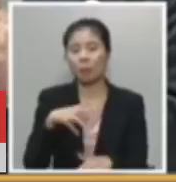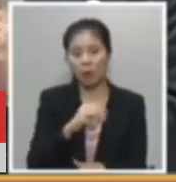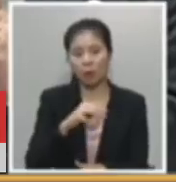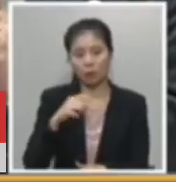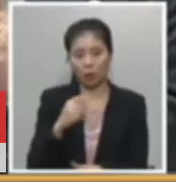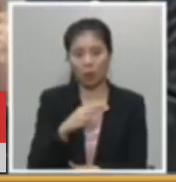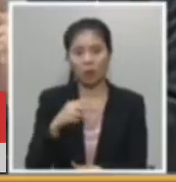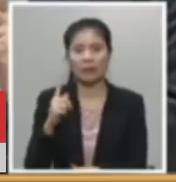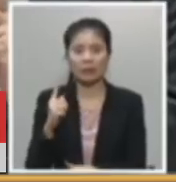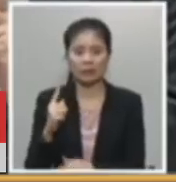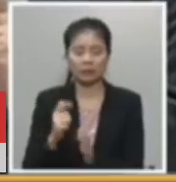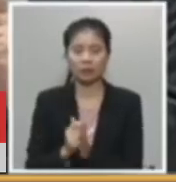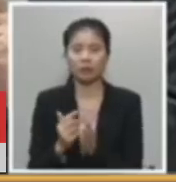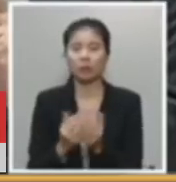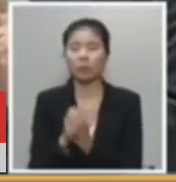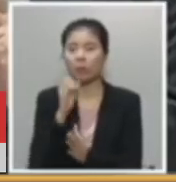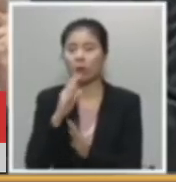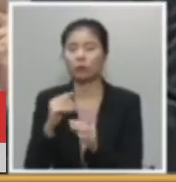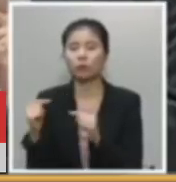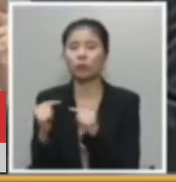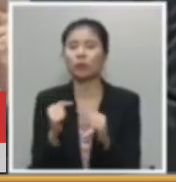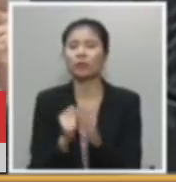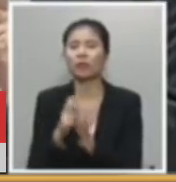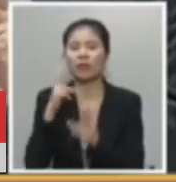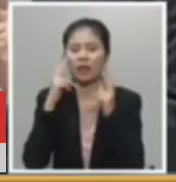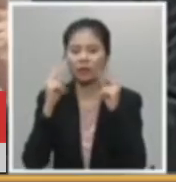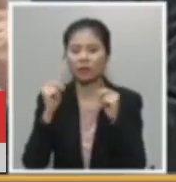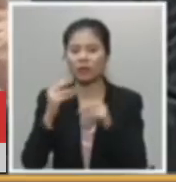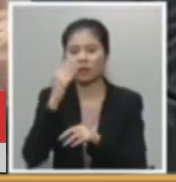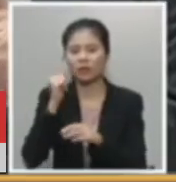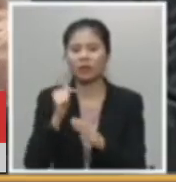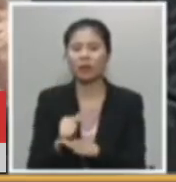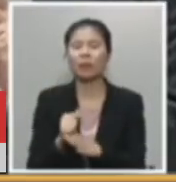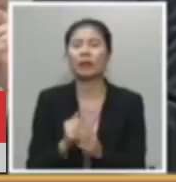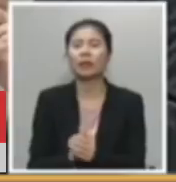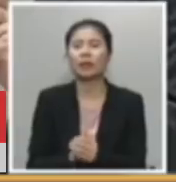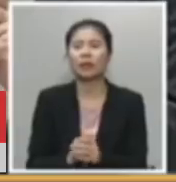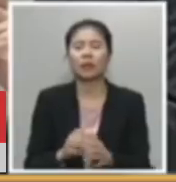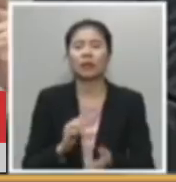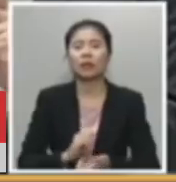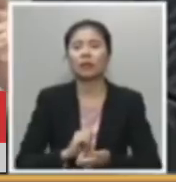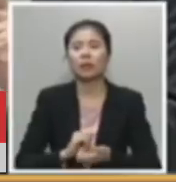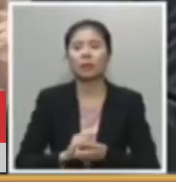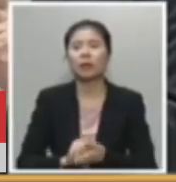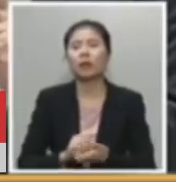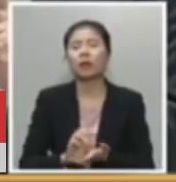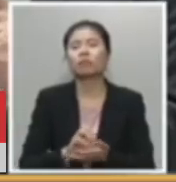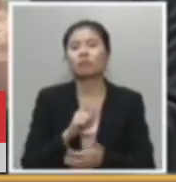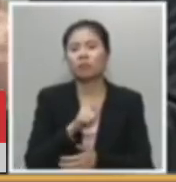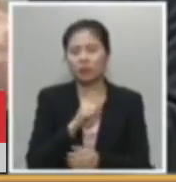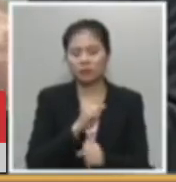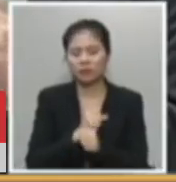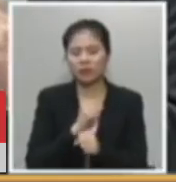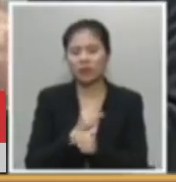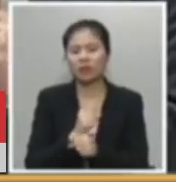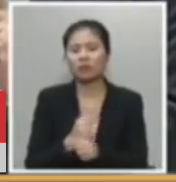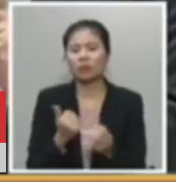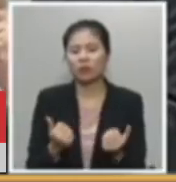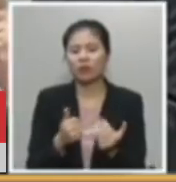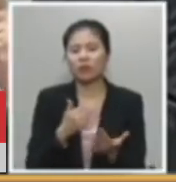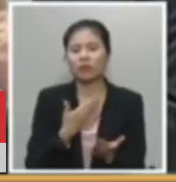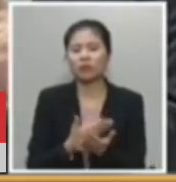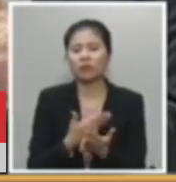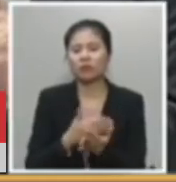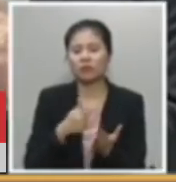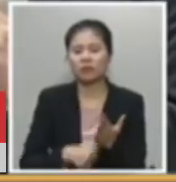ให้ต่อสัมปทานให้เขามันเรื่องอะไรครับท่านประธานครับอยู่ๆไปยกสัมปทานให้เขา แล้วอย่าอ้างนะครับบอกว่าเป็นหนี้เพราะอะไรครับ